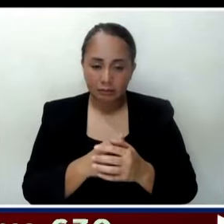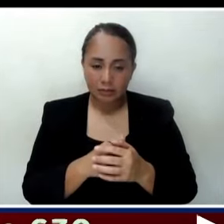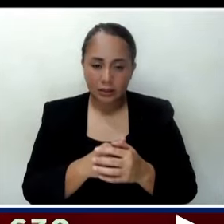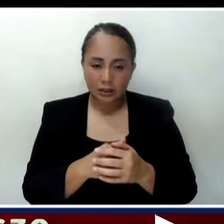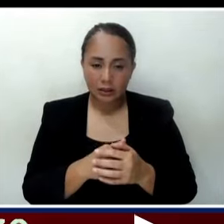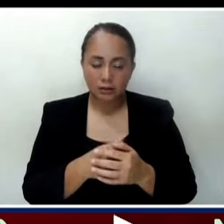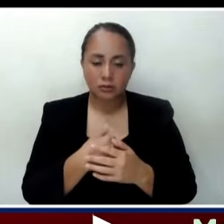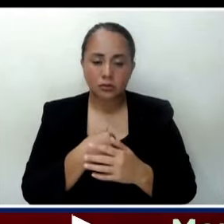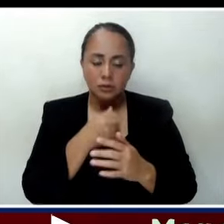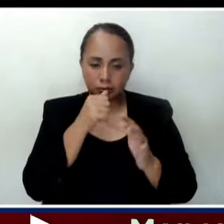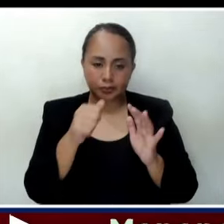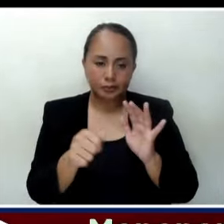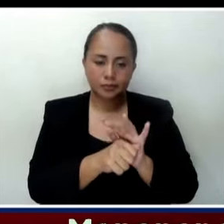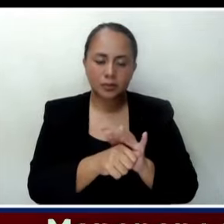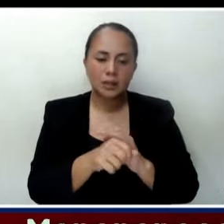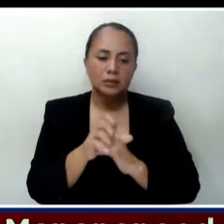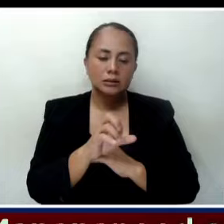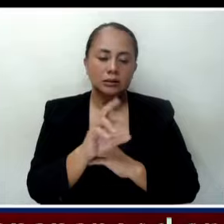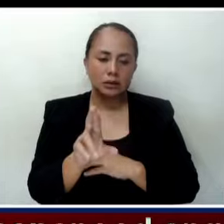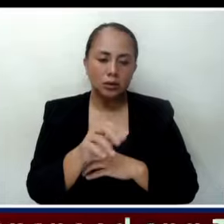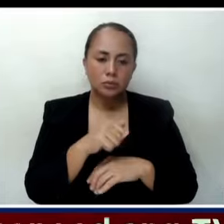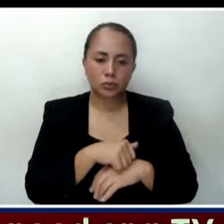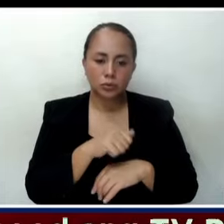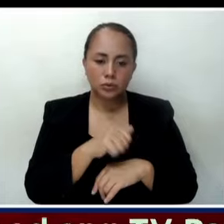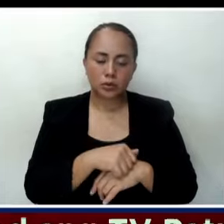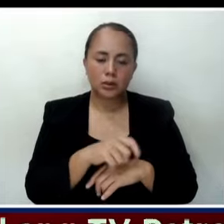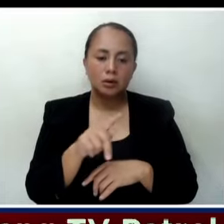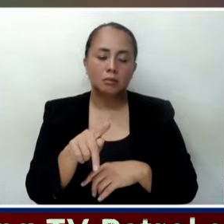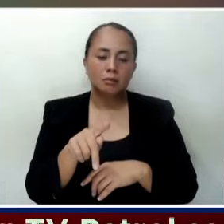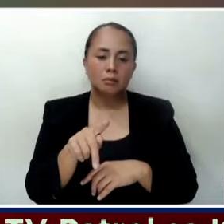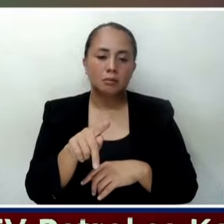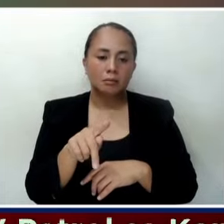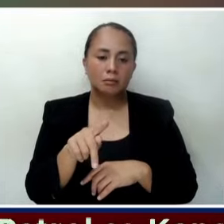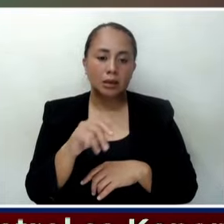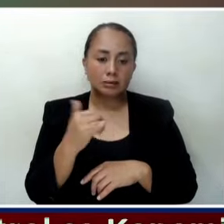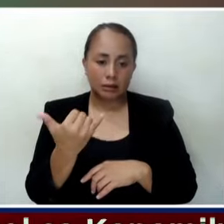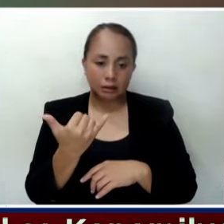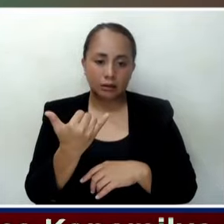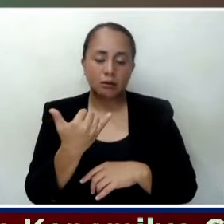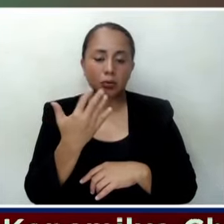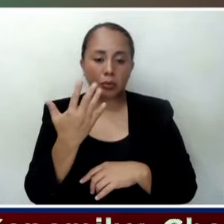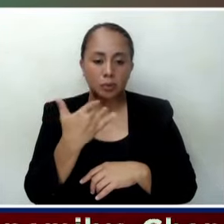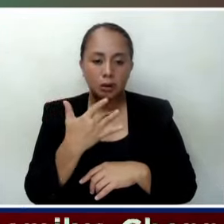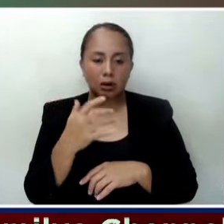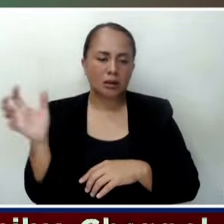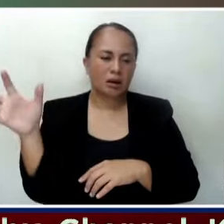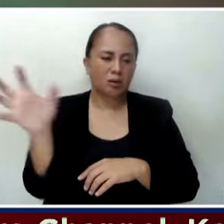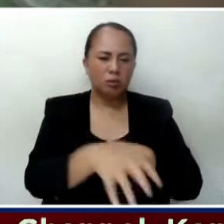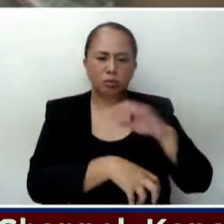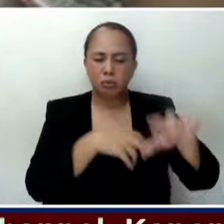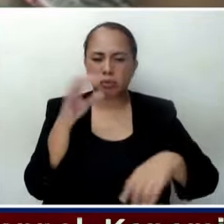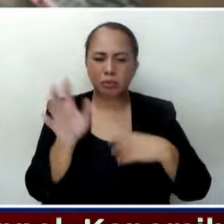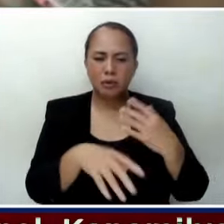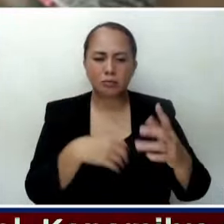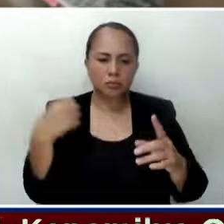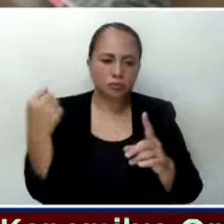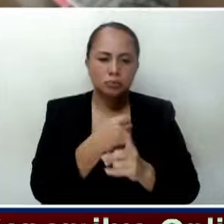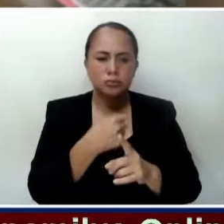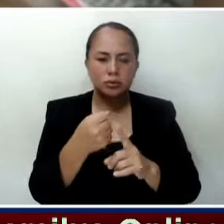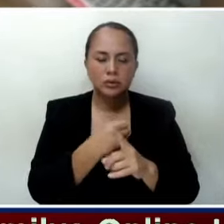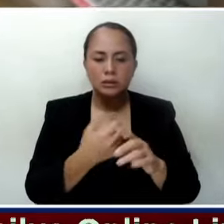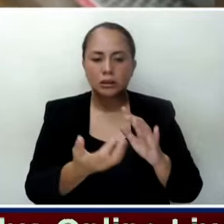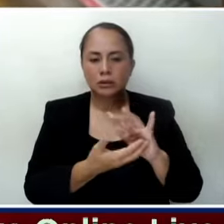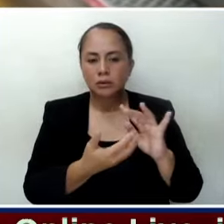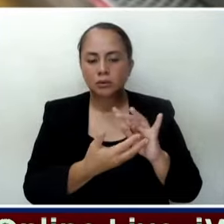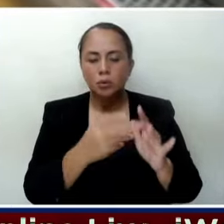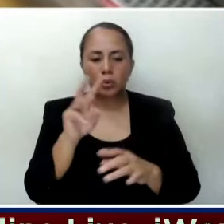Nagkulong sa loob ng banyo ng isang convenience store sa Pasay City ang lalaking ito. Matapos magwala at manakit ng customer Miyerkules